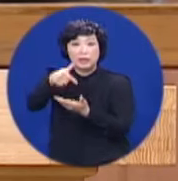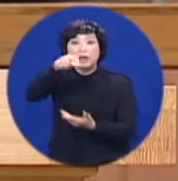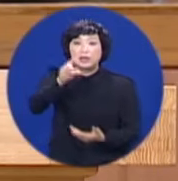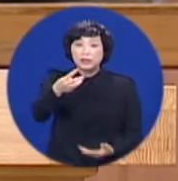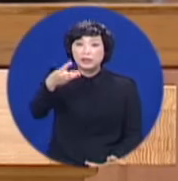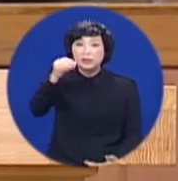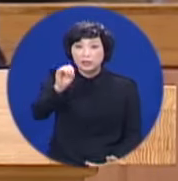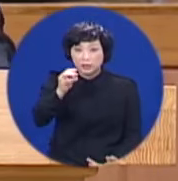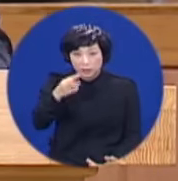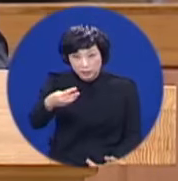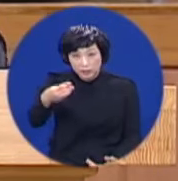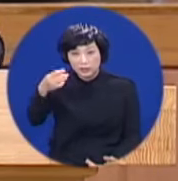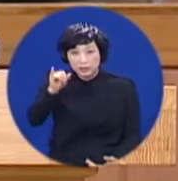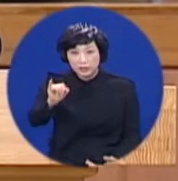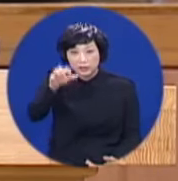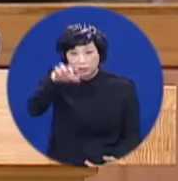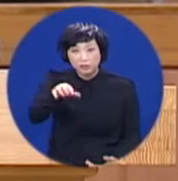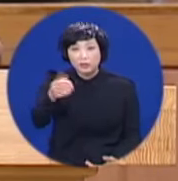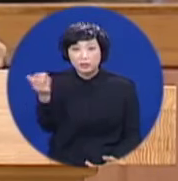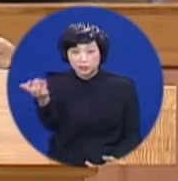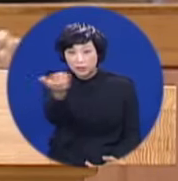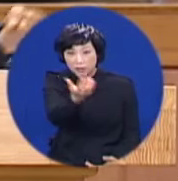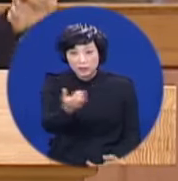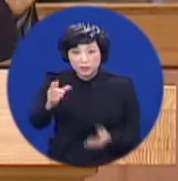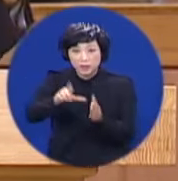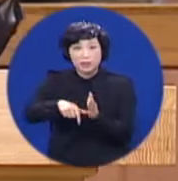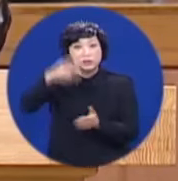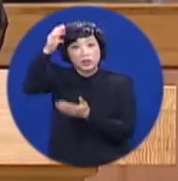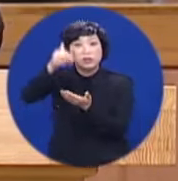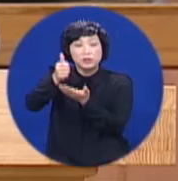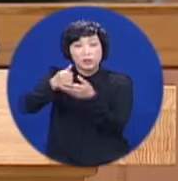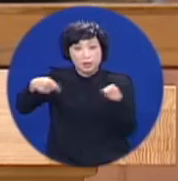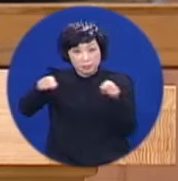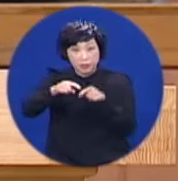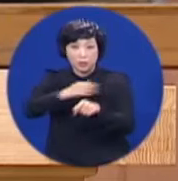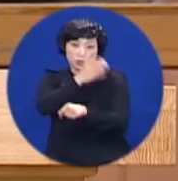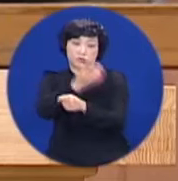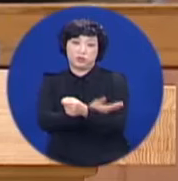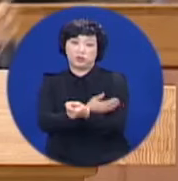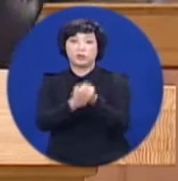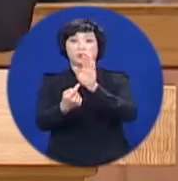갈릴리에 다니시며 성령으로 권능을 행하셨다.